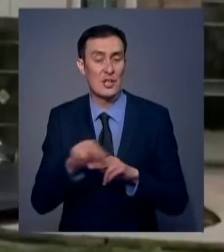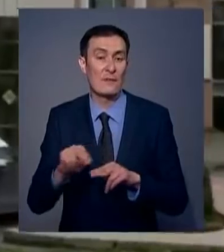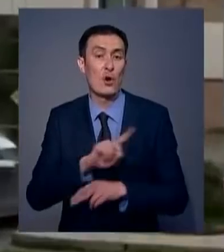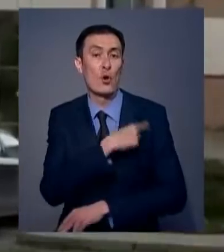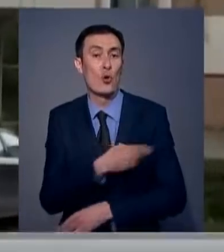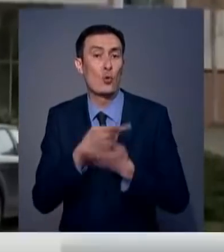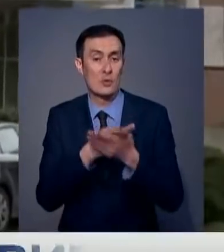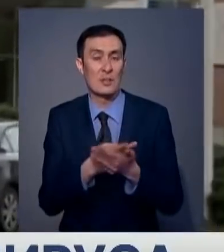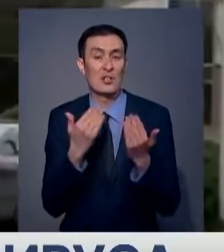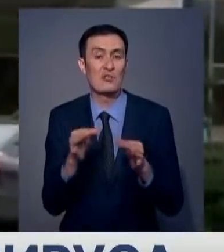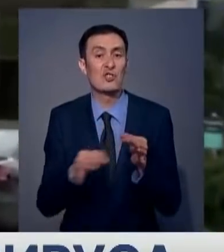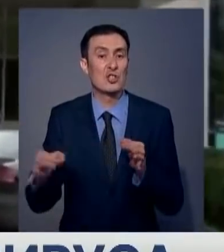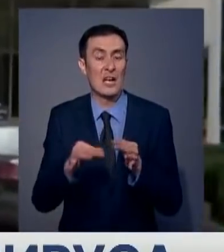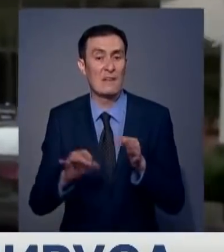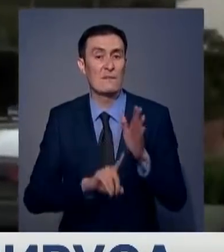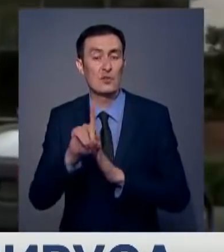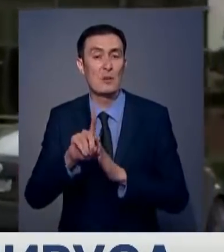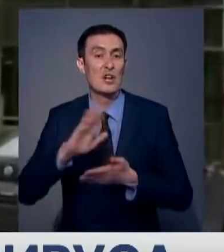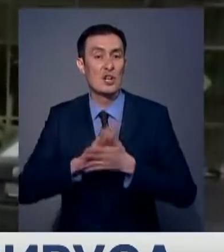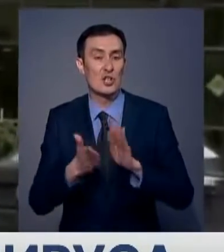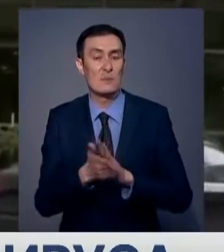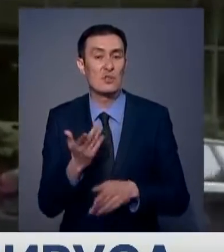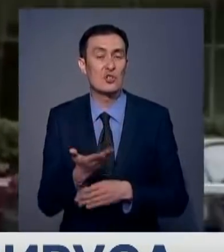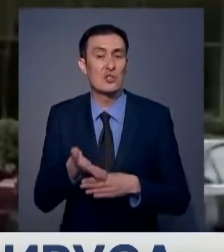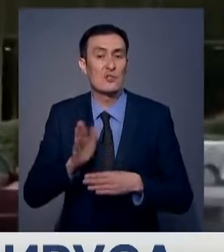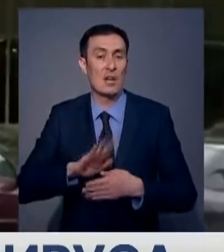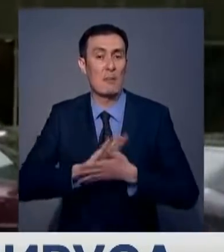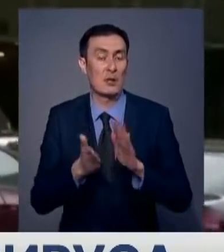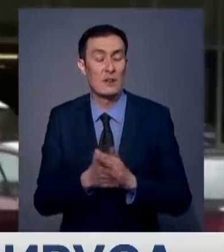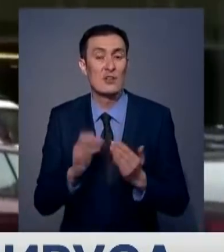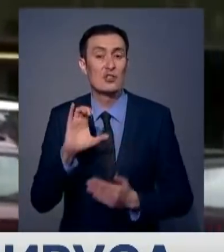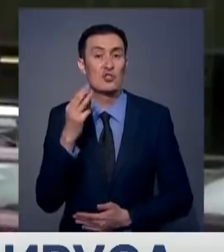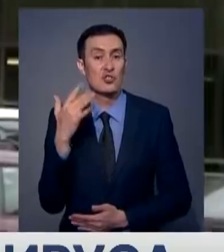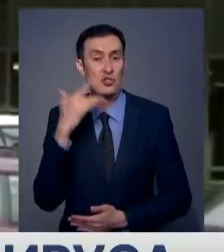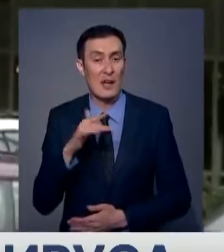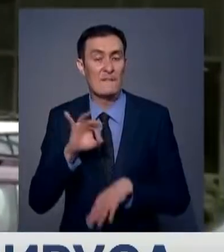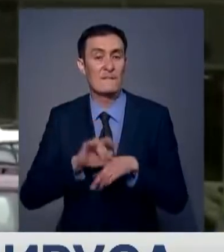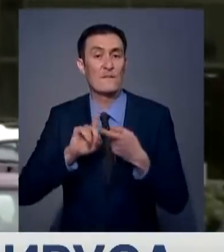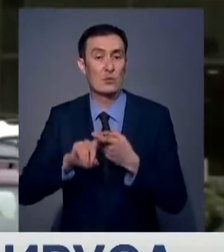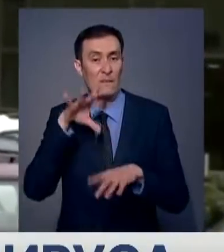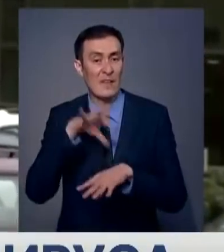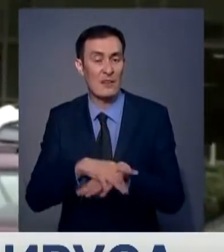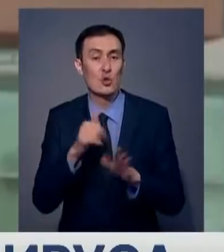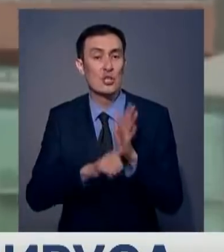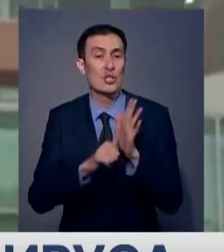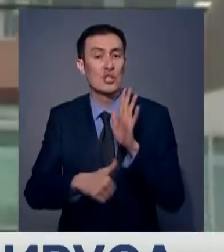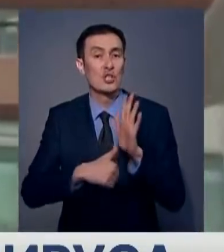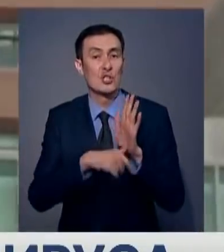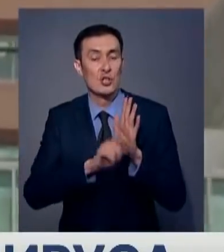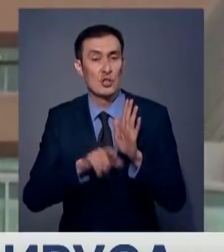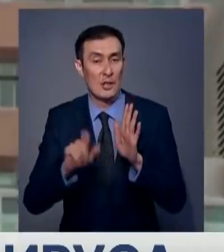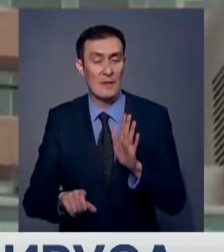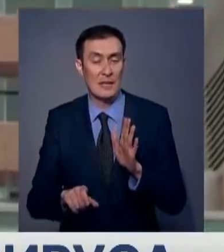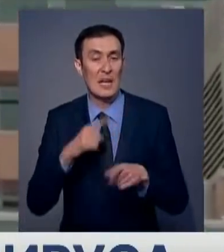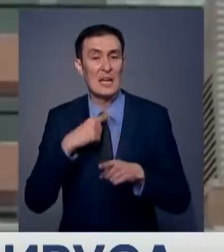местном госпитале. По всему штату введен режим чрезвычайного положения. Всего в США коронавирус выявили у 66